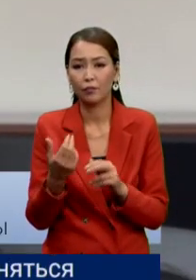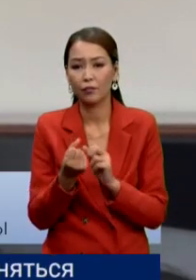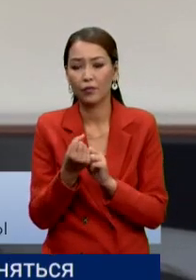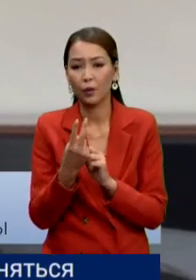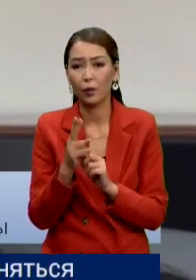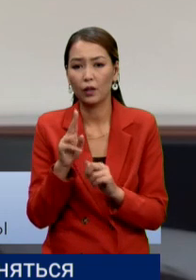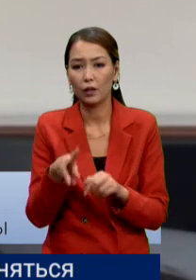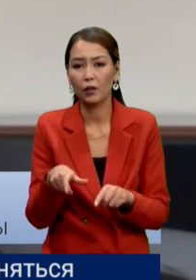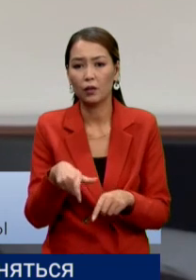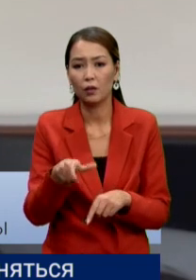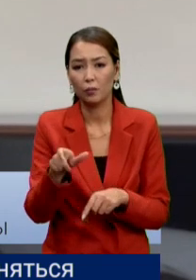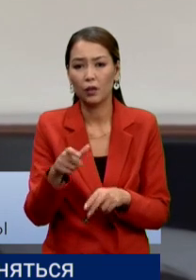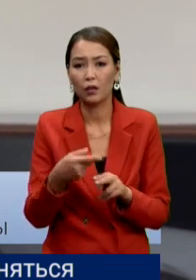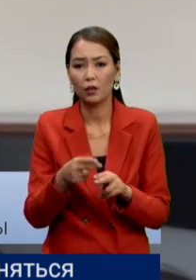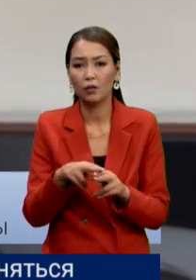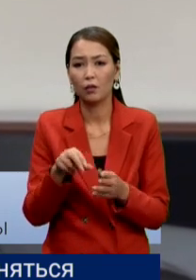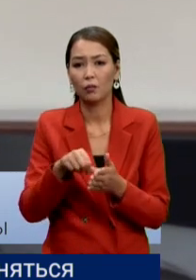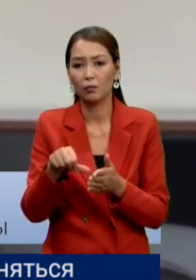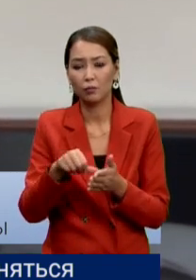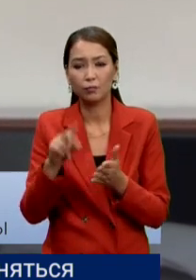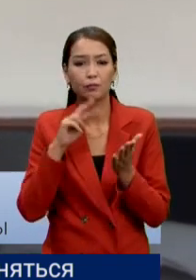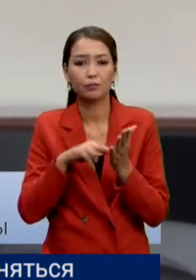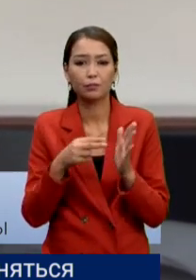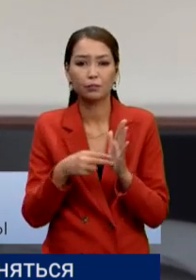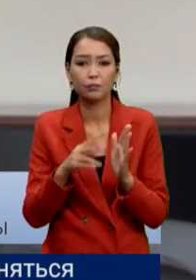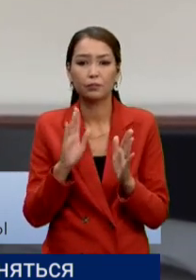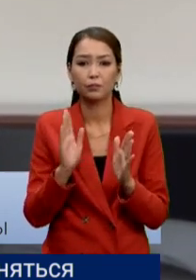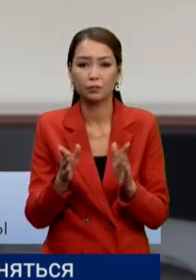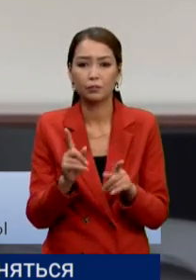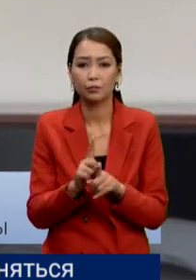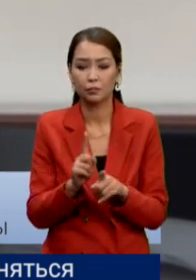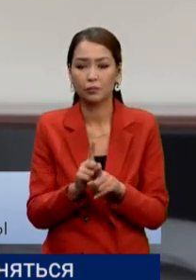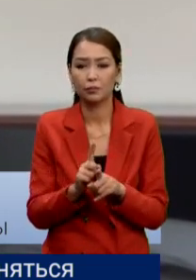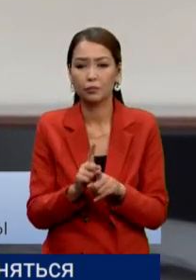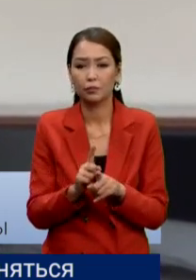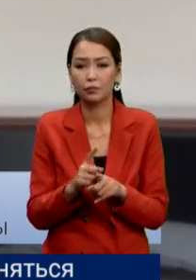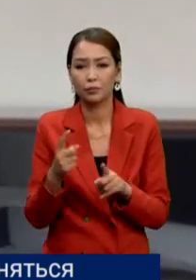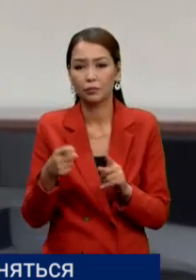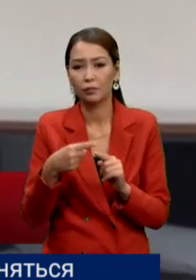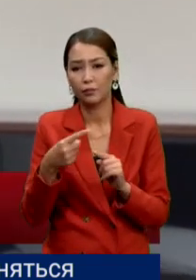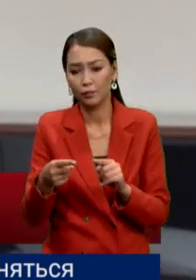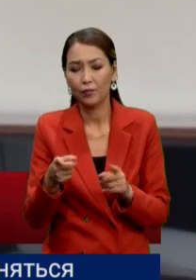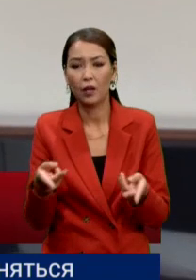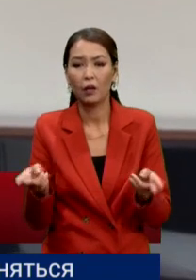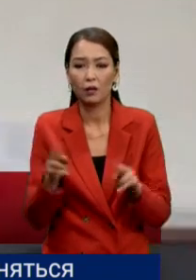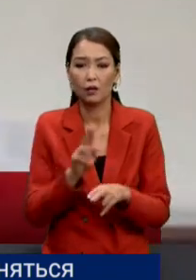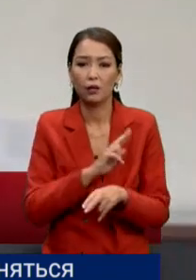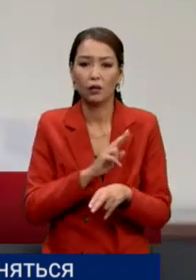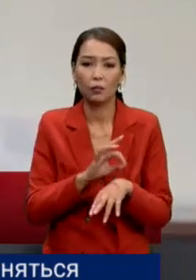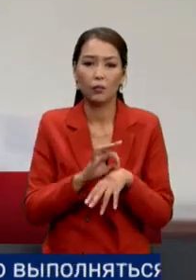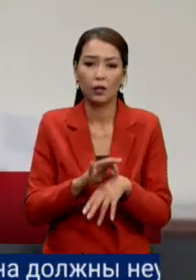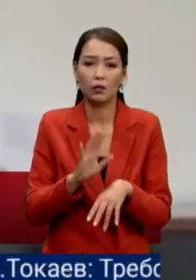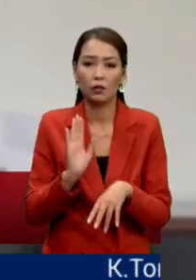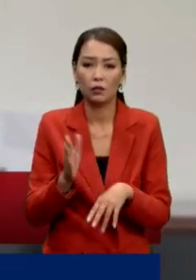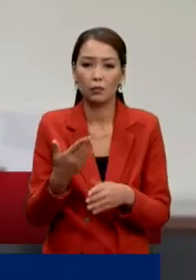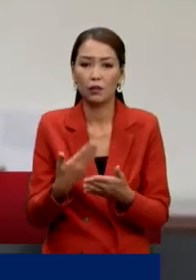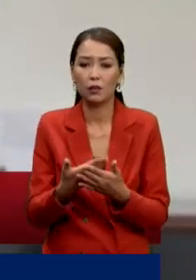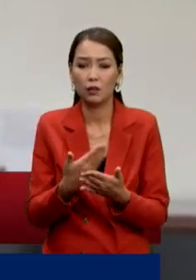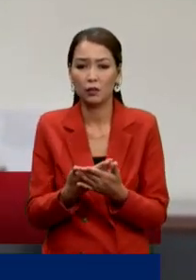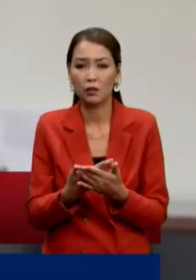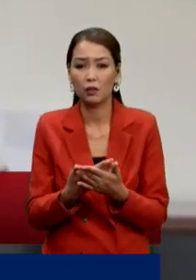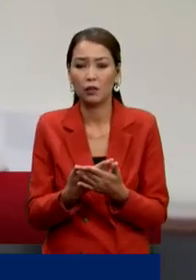жолды асфальттаймыз деп жоспарлап отырмыз. Қазір соның 5 километр асфальттанды, қалған жұмыстар жүргізіліп жатыр. 13 километрдей Қызан